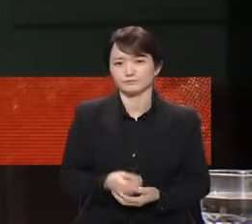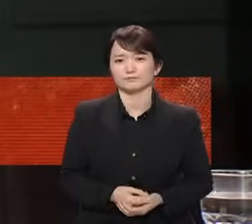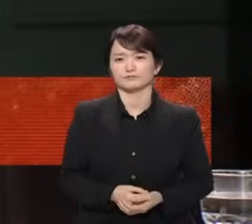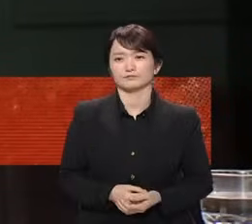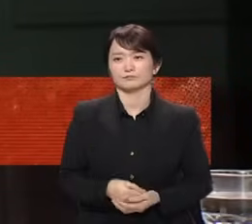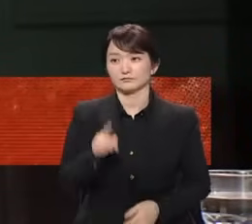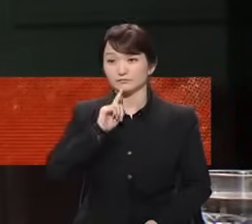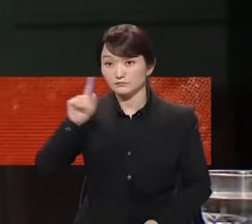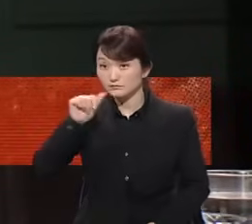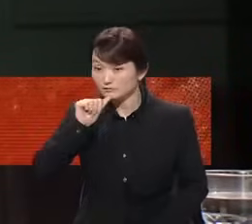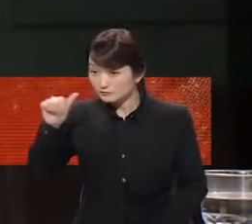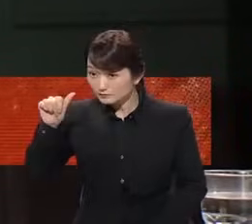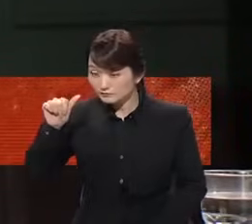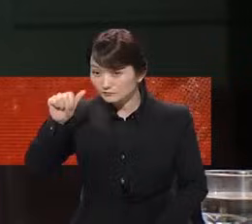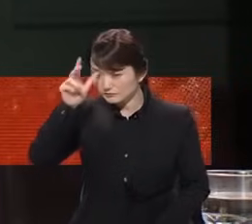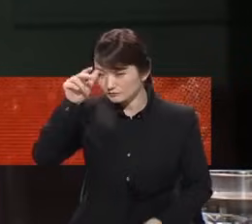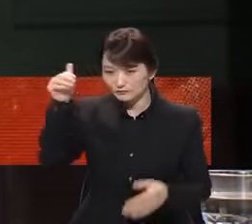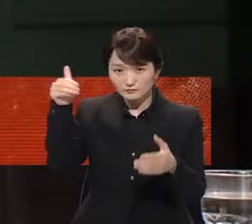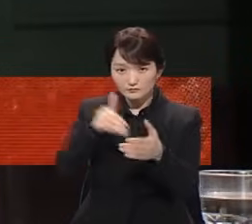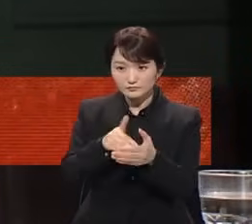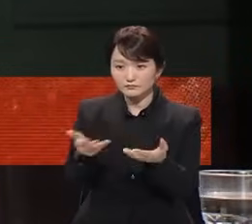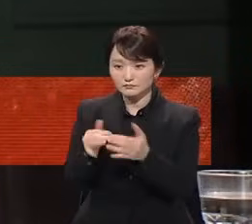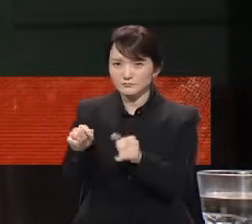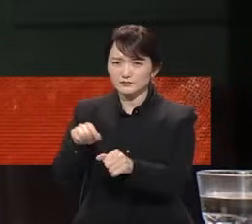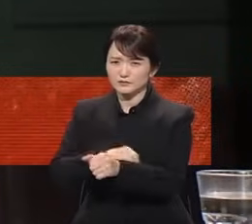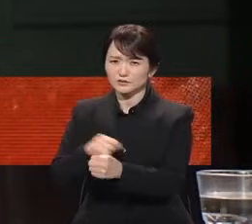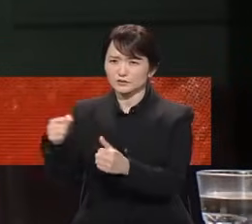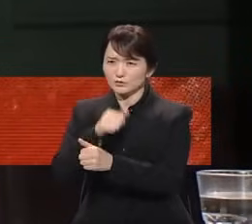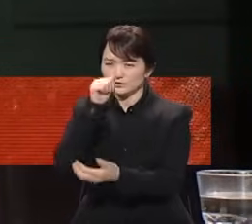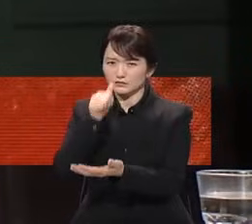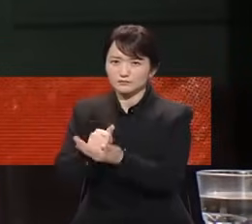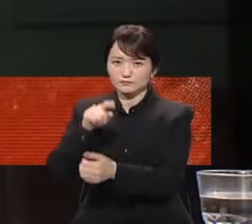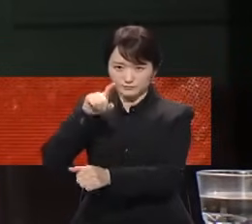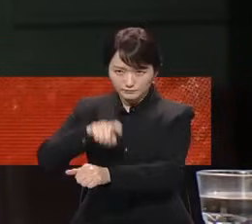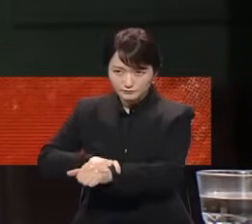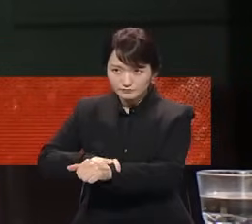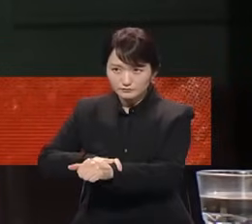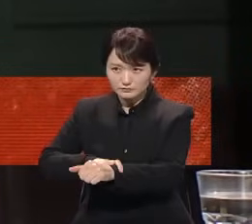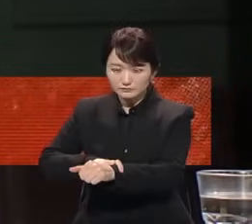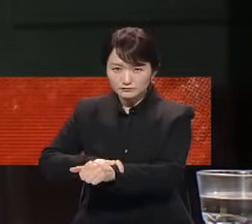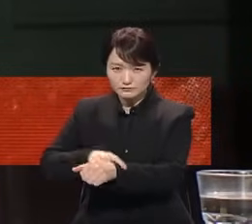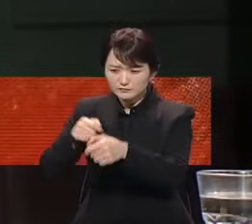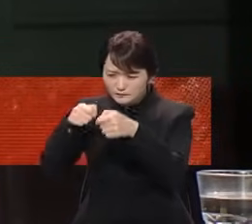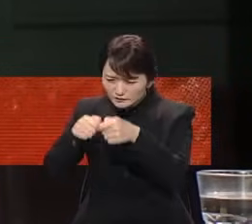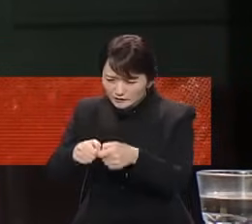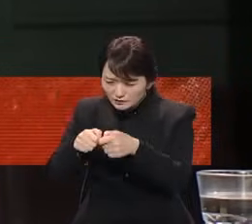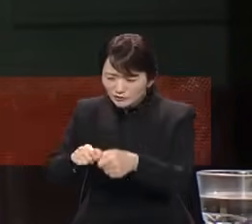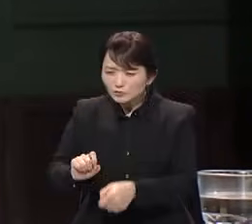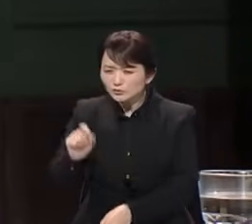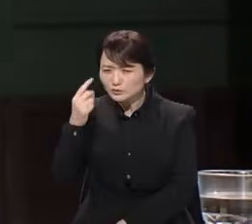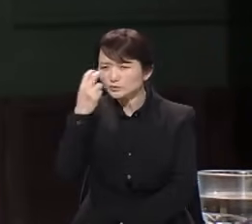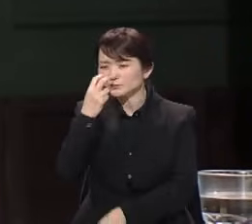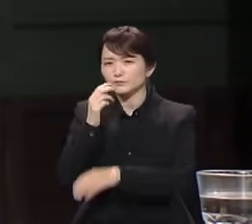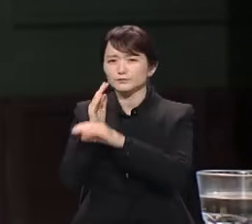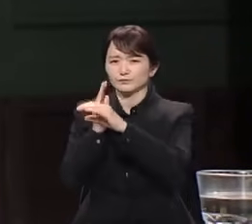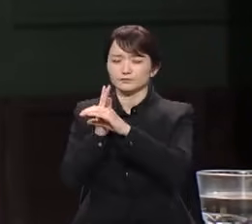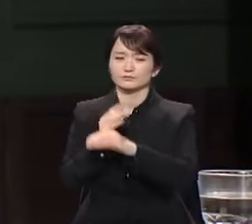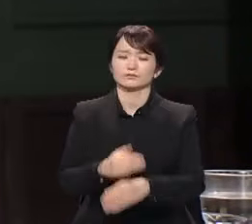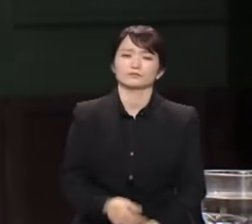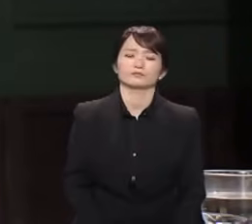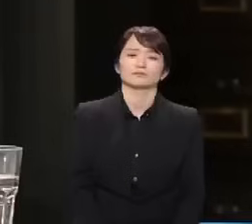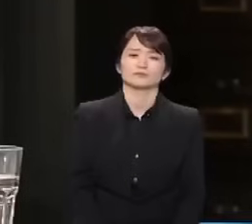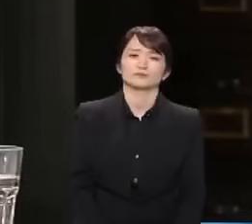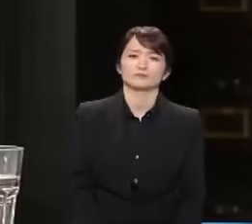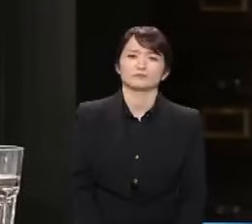신고 5분 만에 경찰이 도착했고요. 이 직원을 특수폭행 혐의로 체포를 했다. 자세한 범행 동기를 조사하는 중이다라는 내용도 덧붙었습니다.